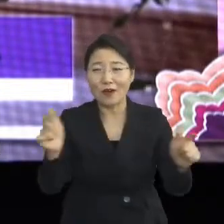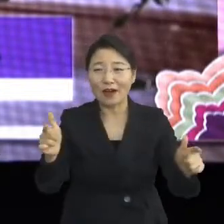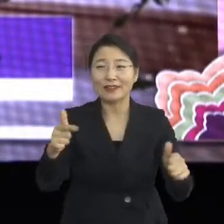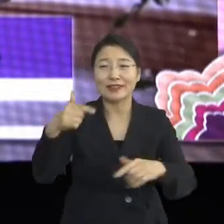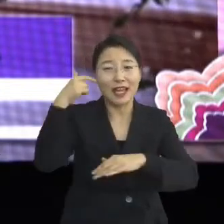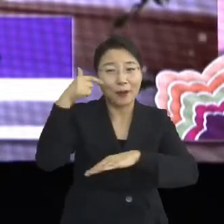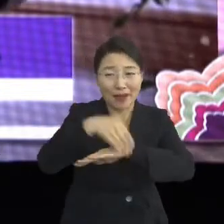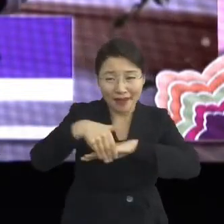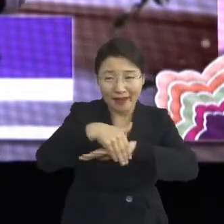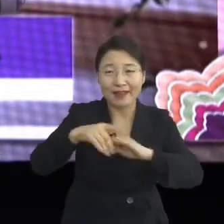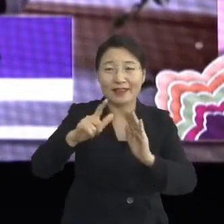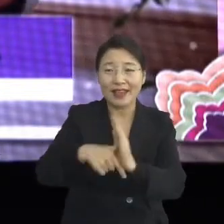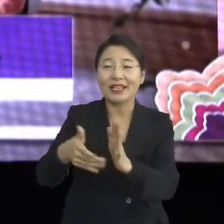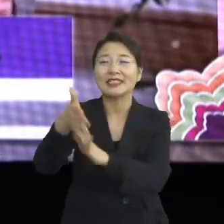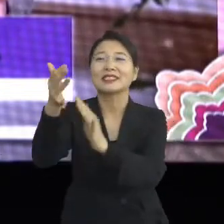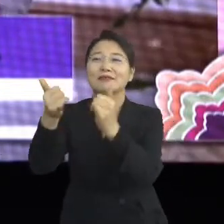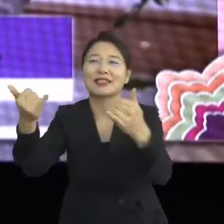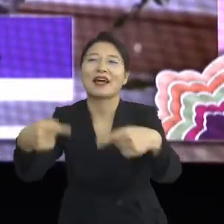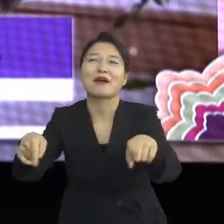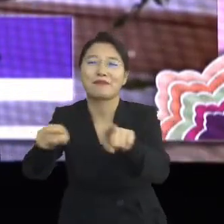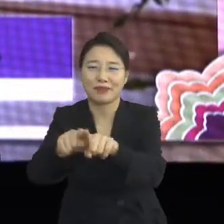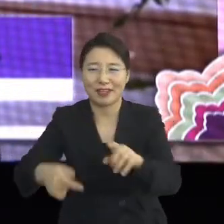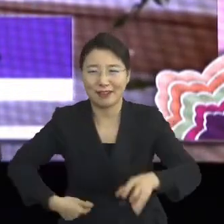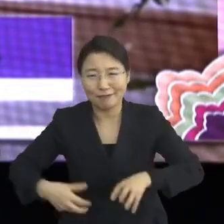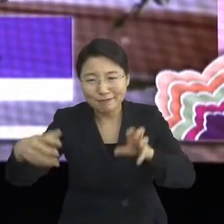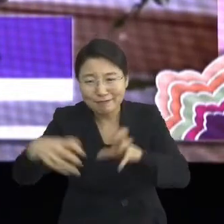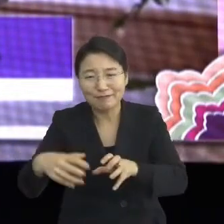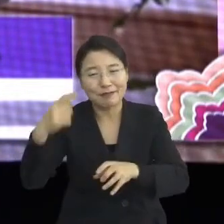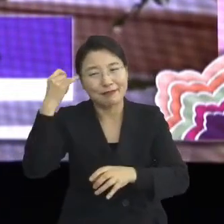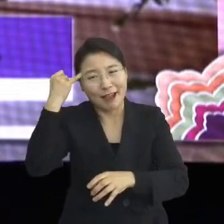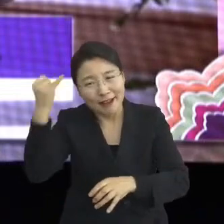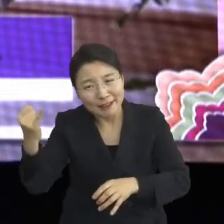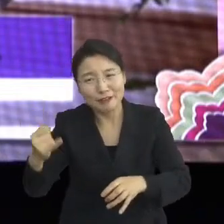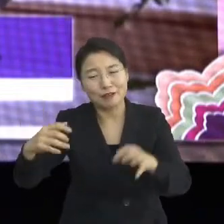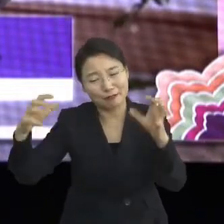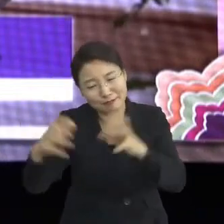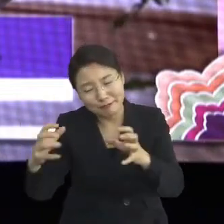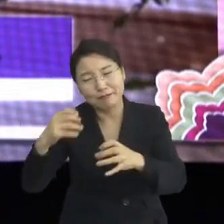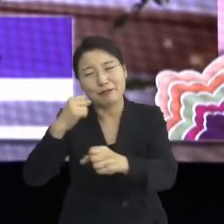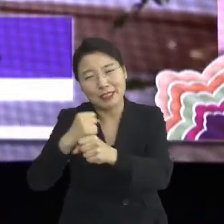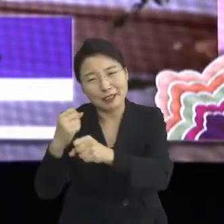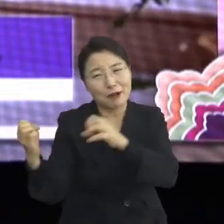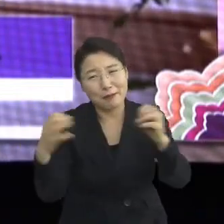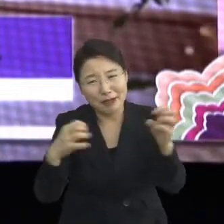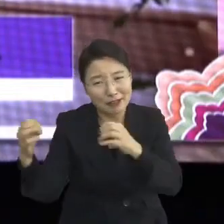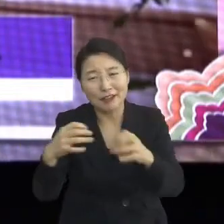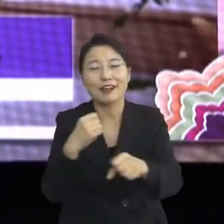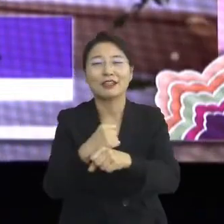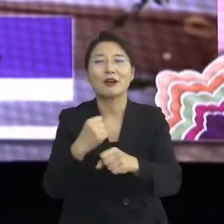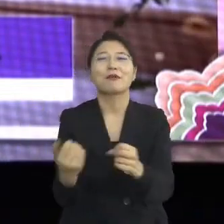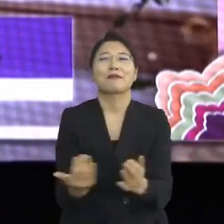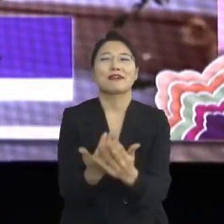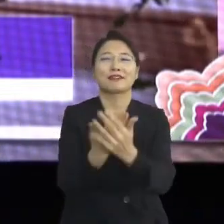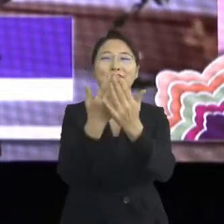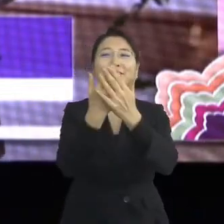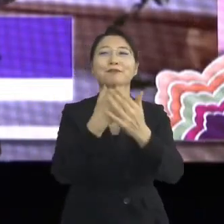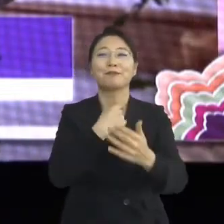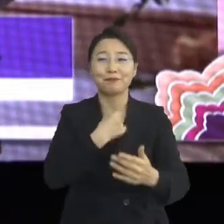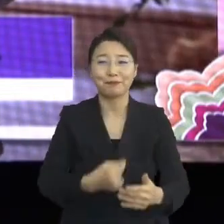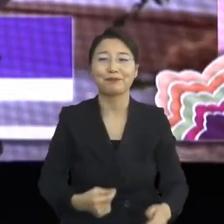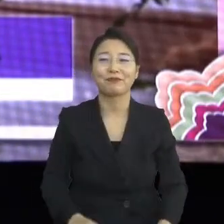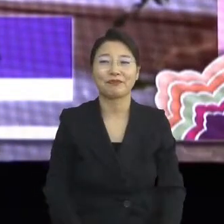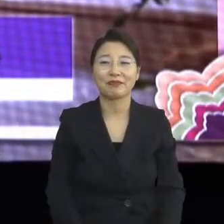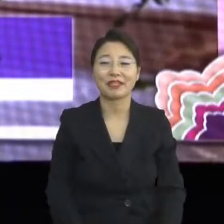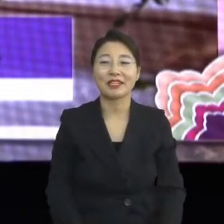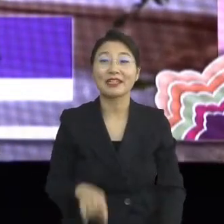때 시민들과 함께 처음서부터 같이 아이디어를 만들고 발굴하고 그것들을 발전시켜서 결국 우리 사업을 이어갔으면